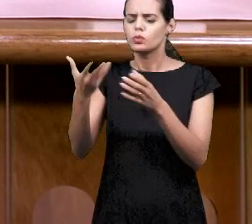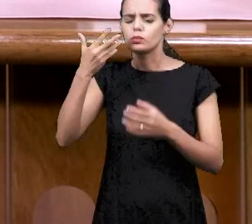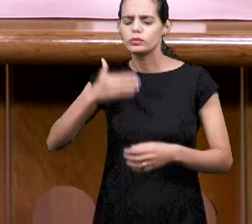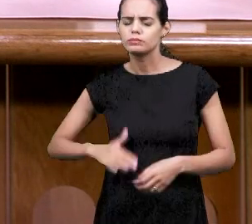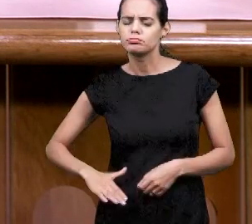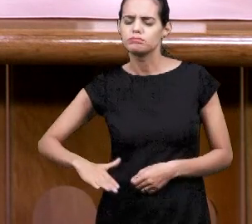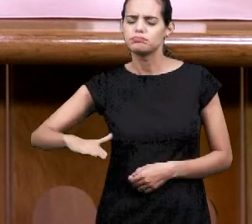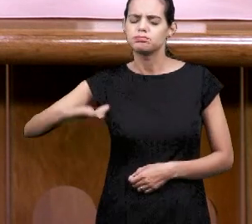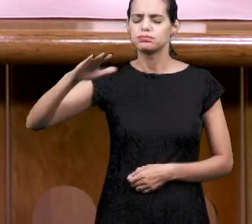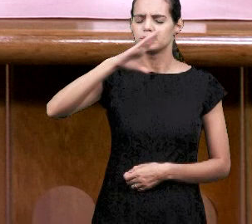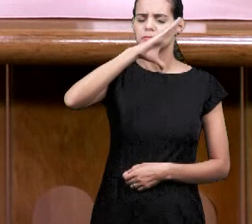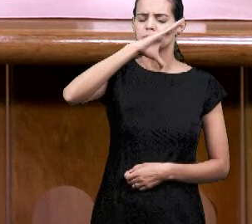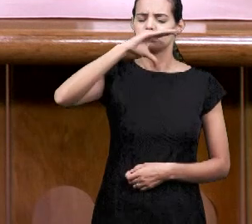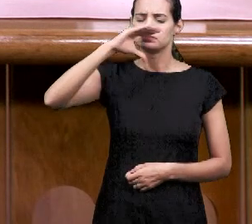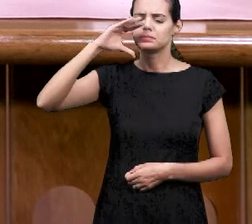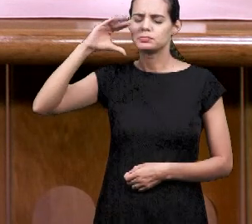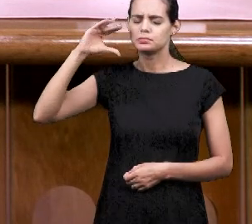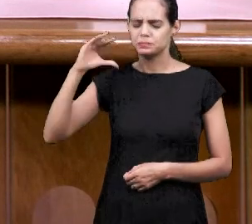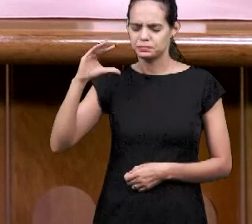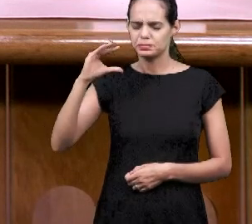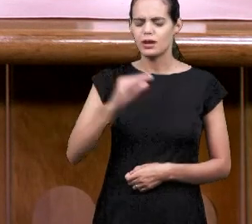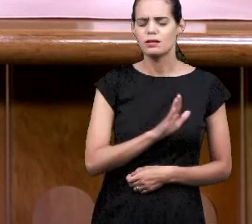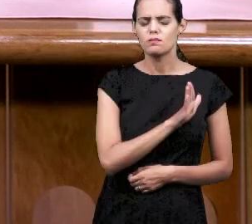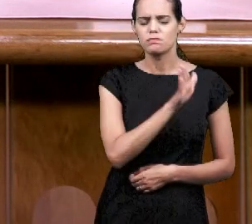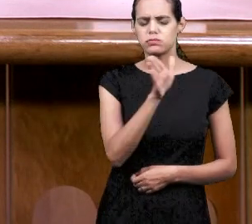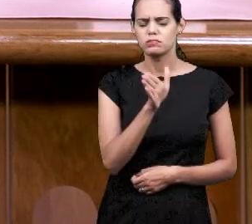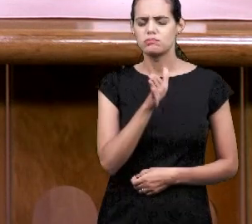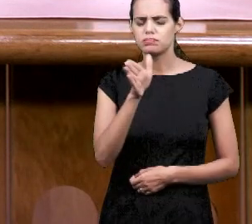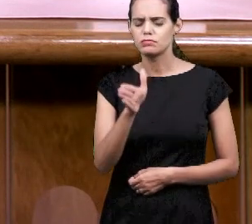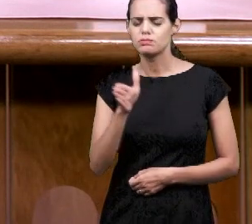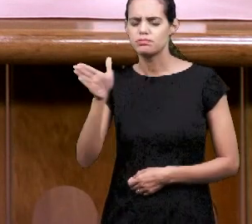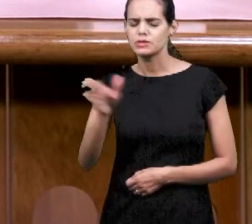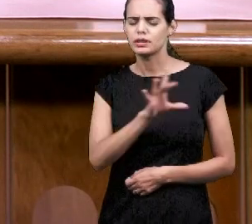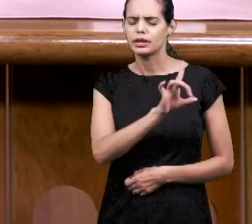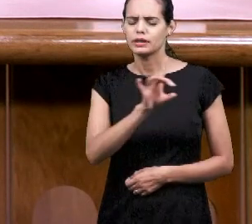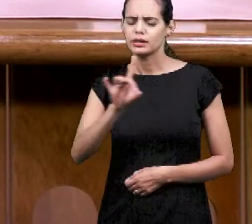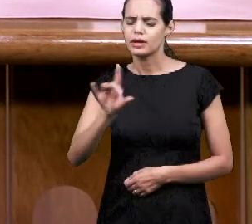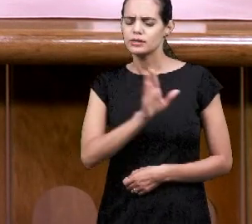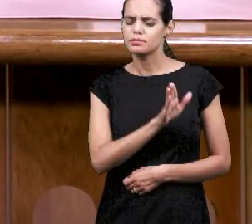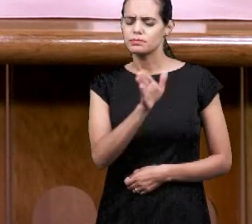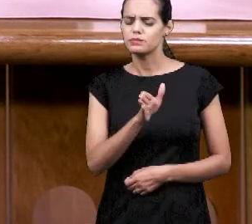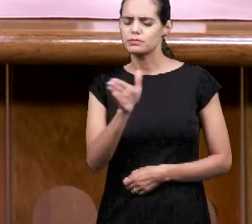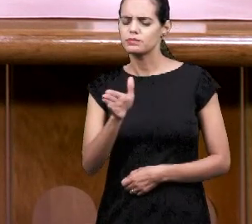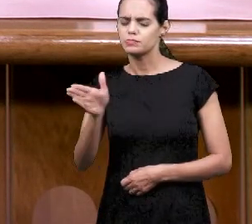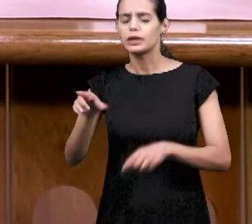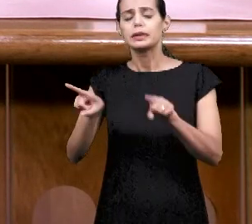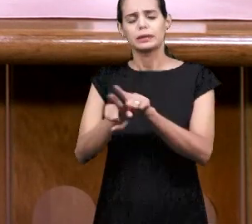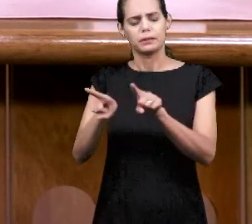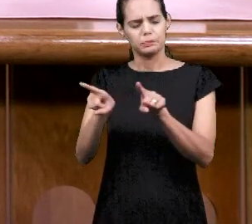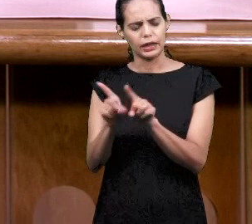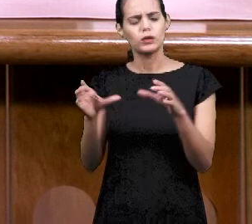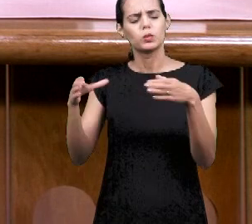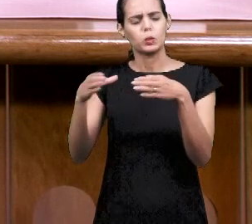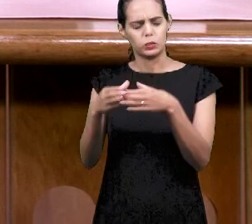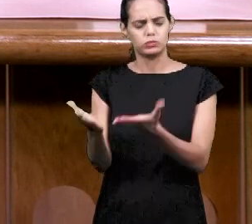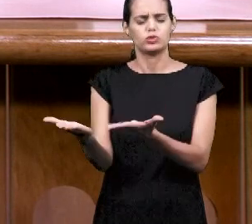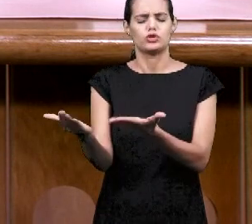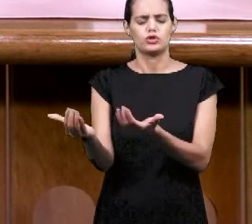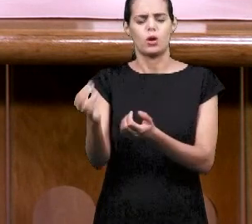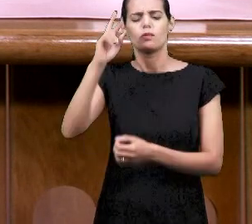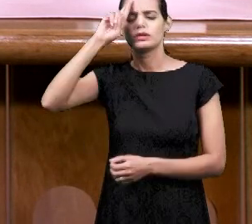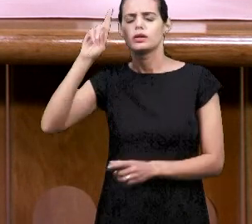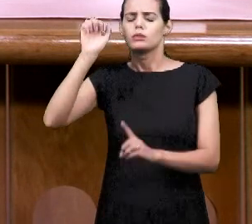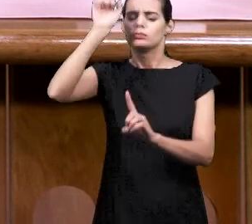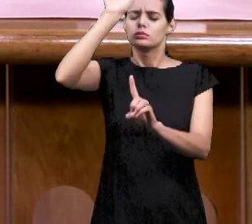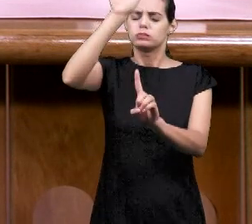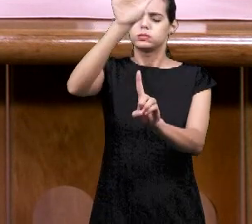allons prier au Seigneur notre Dieu. Seigneur notre Dieu, notre Père, nous voulons en ce moment prier par le pouvoir du sang